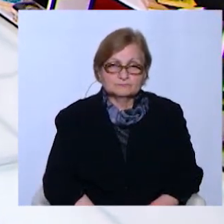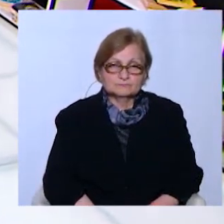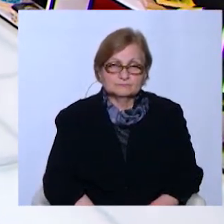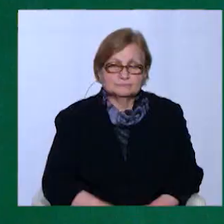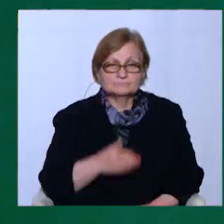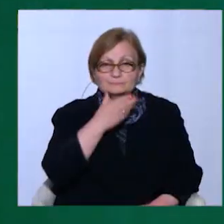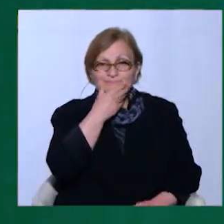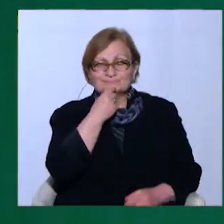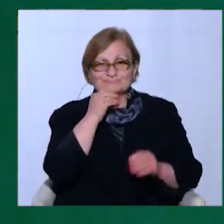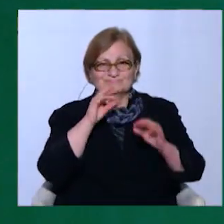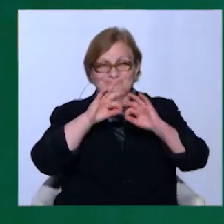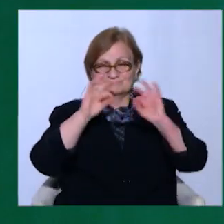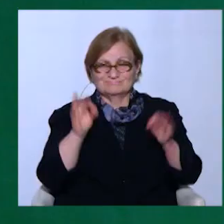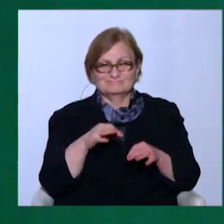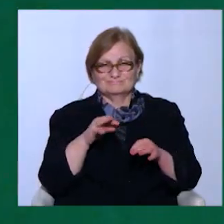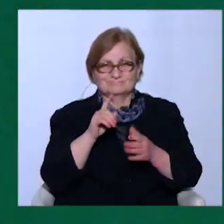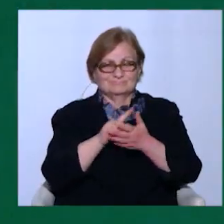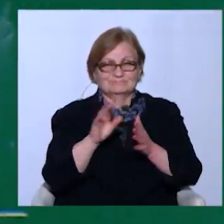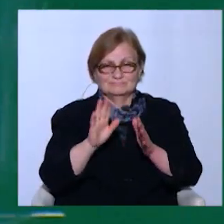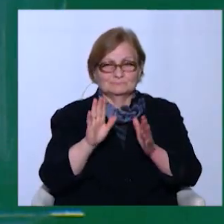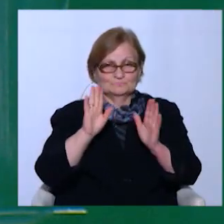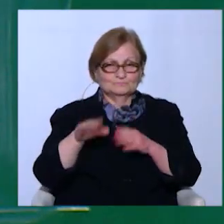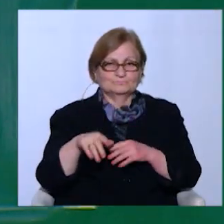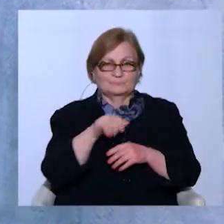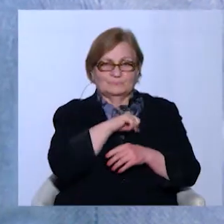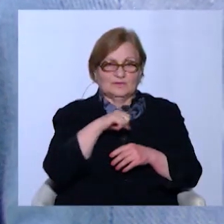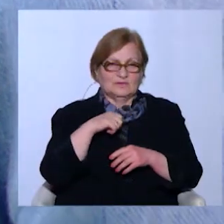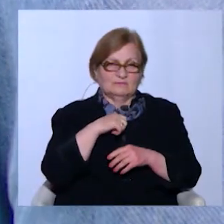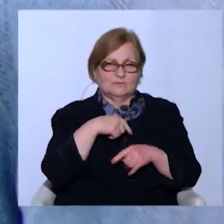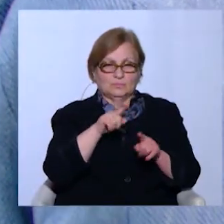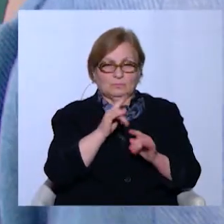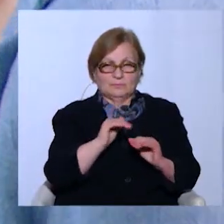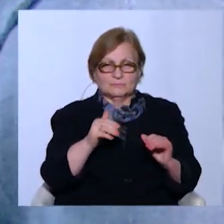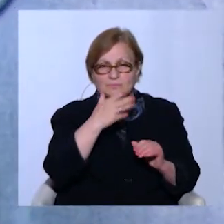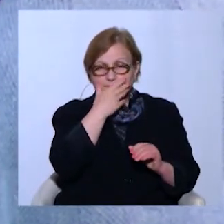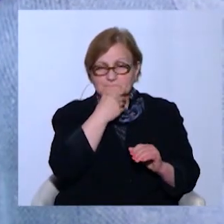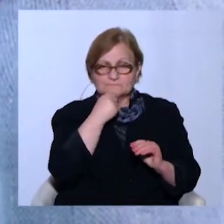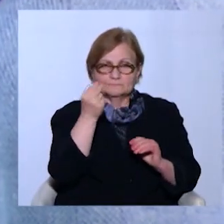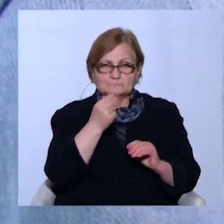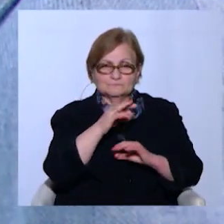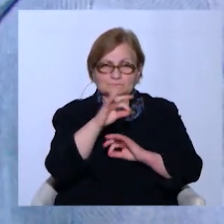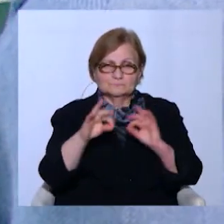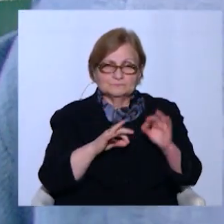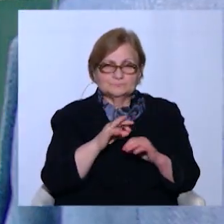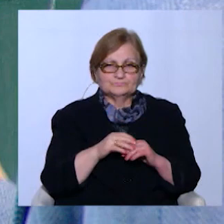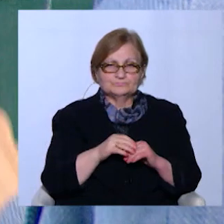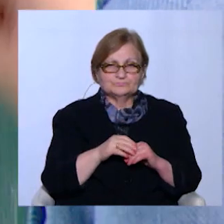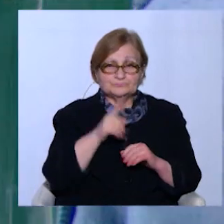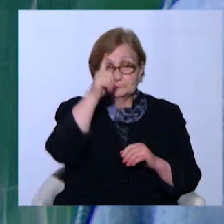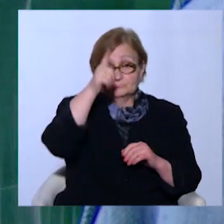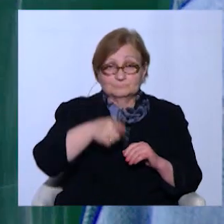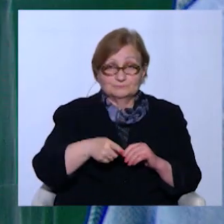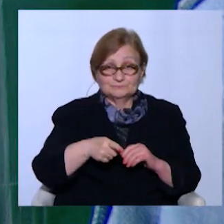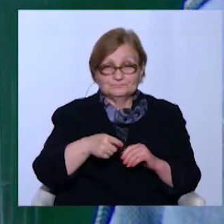როგორც ნახაზია, მაგრამ თქვენ დარწმუნებული ვარ, რეულში ძალიან კარგად დახაზავთ ამ ყველაფერს. დავუშვათ სიმაღლე. A